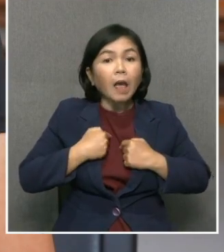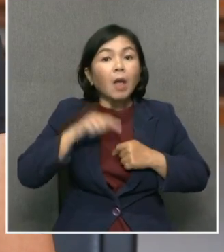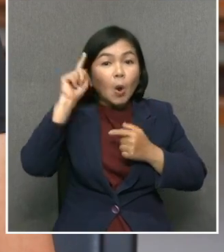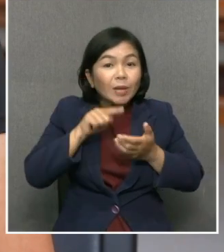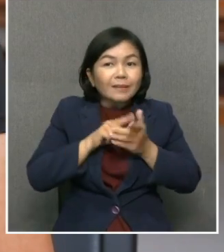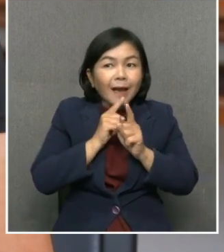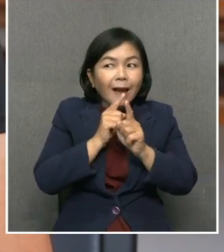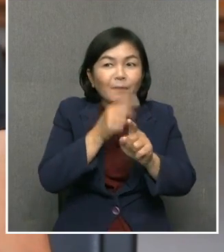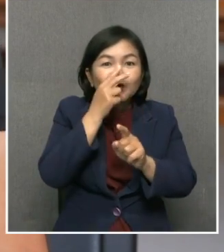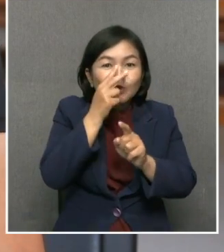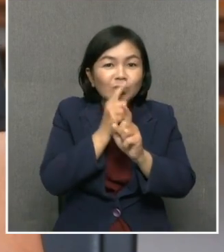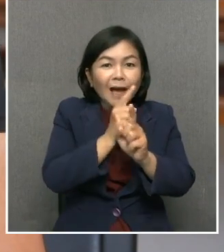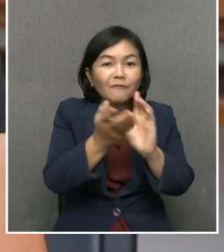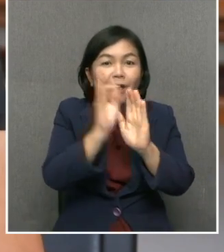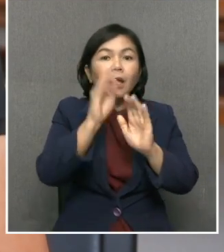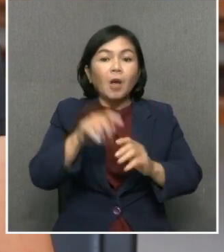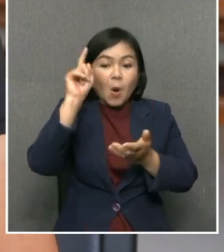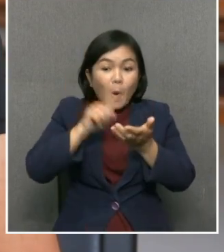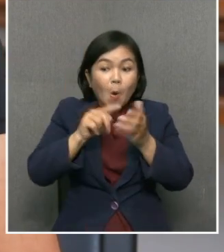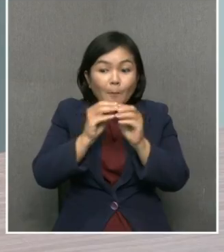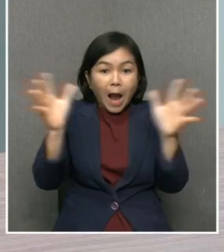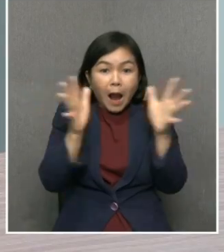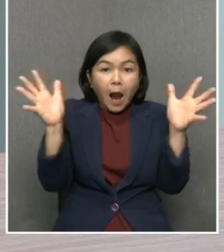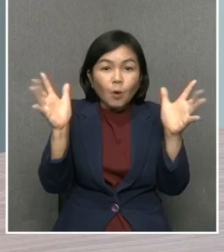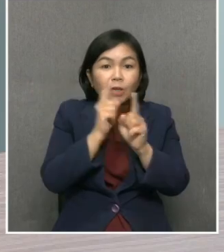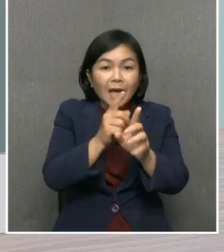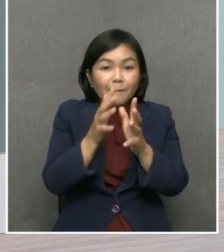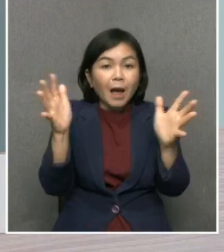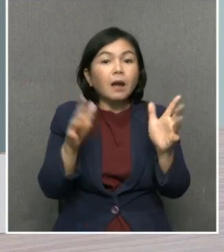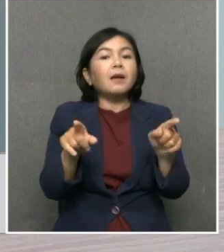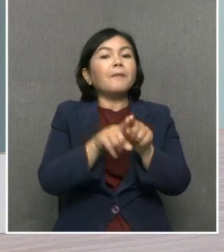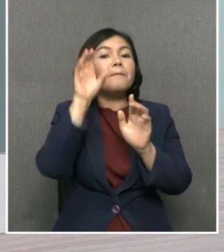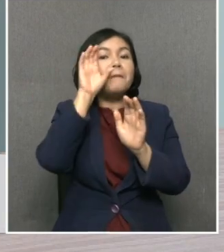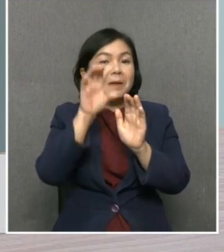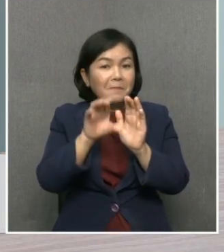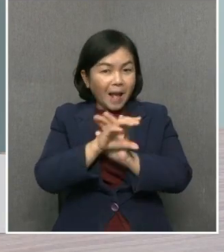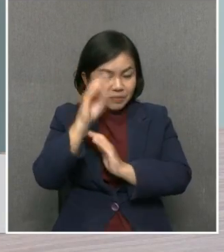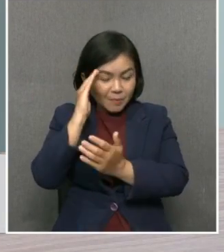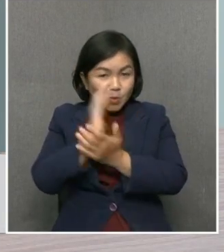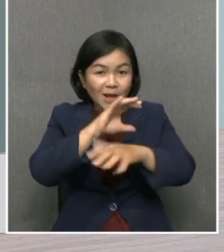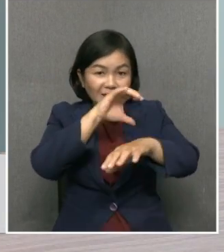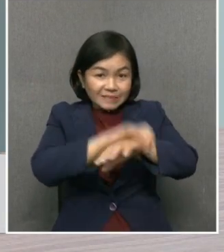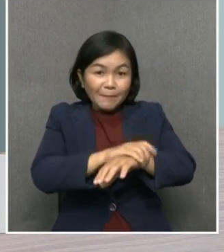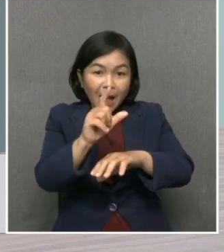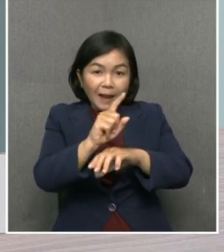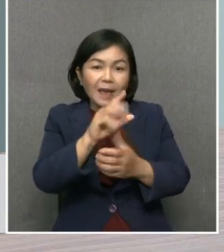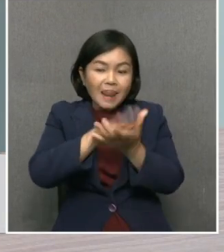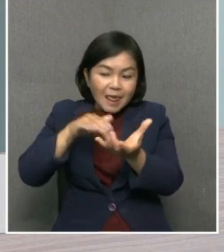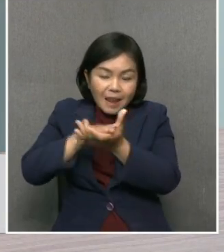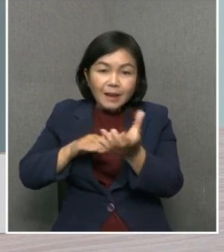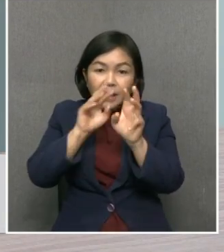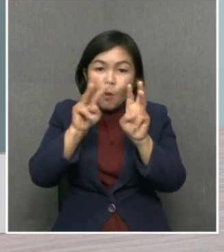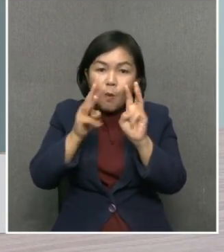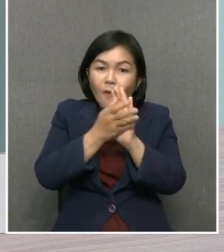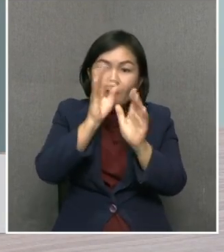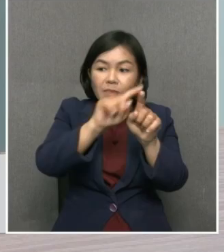ตามทำให้ทำให้ยอด fเนี่ยขึ้นมาเร็วมากเหมือนภาพของท่านที่แบบว่าปับปปราอาชญกรรมออนไลน์ปราปราพนันออนไลน์